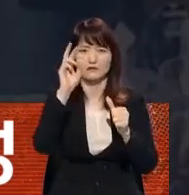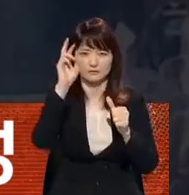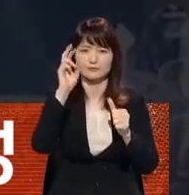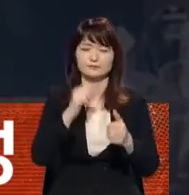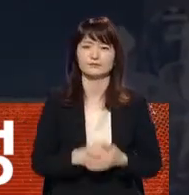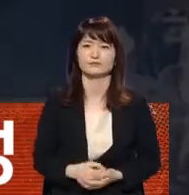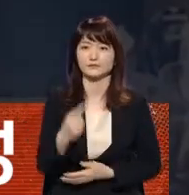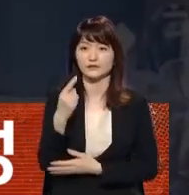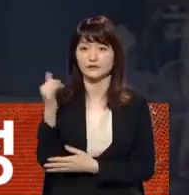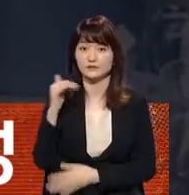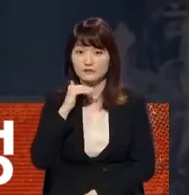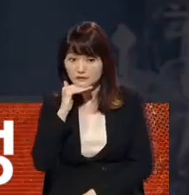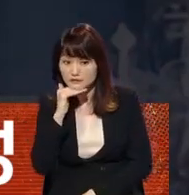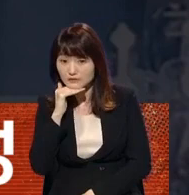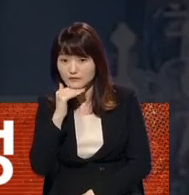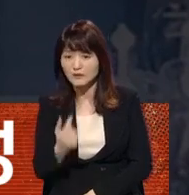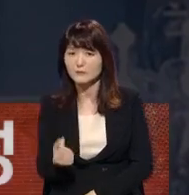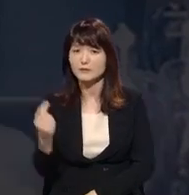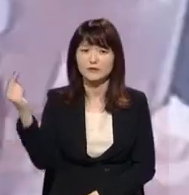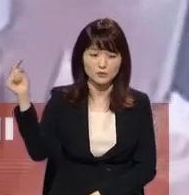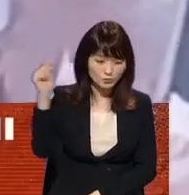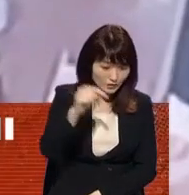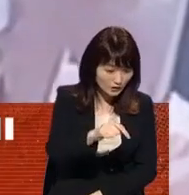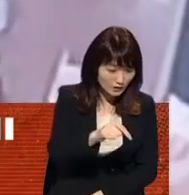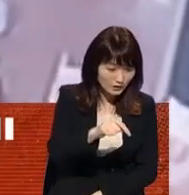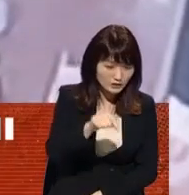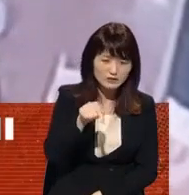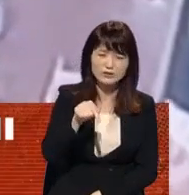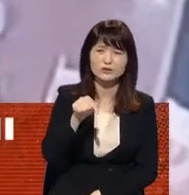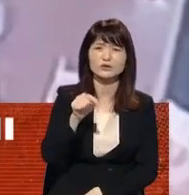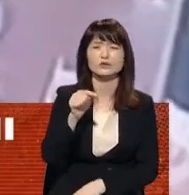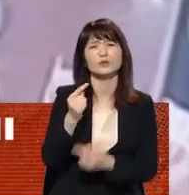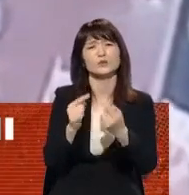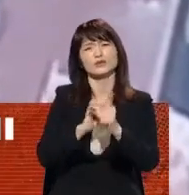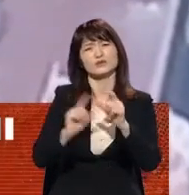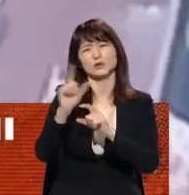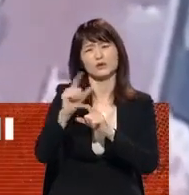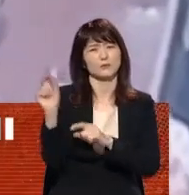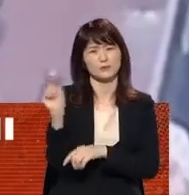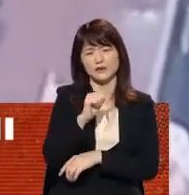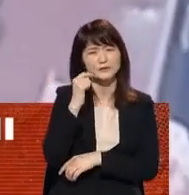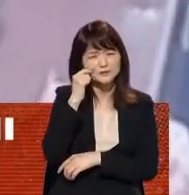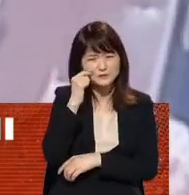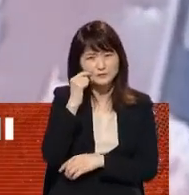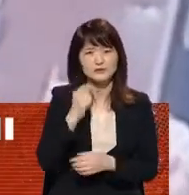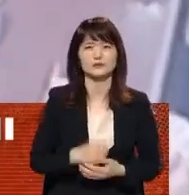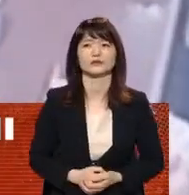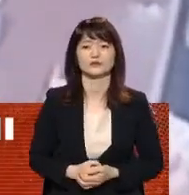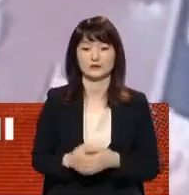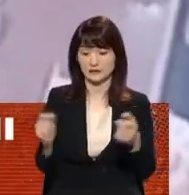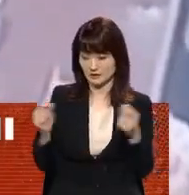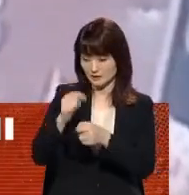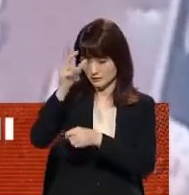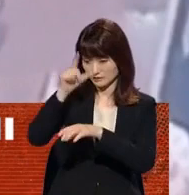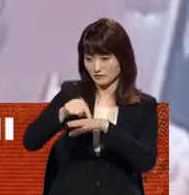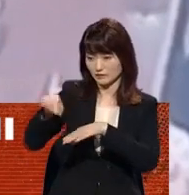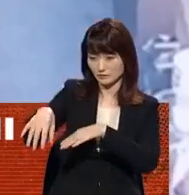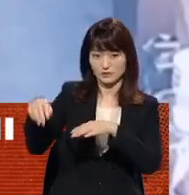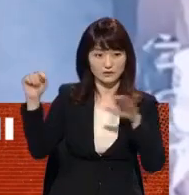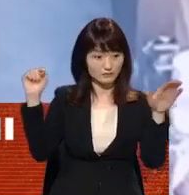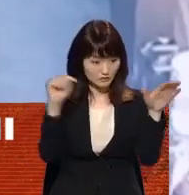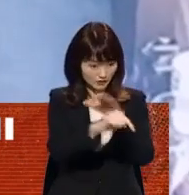뭐 119 기다린다면 119도 빨리 올 수 있지만 그래도 저거보다 더 빨리 올 수 없거든요. 인근에 있는 파출소에서 바로 가서 이